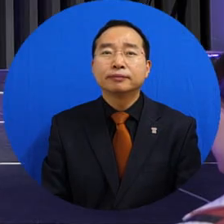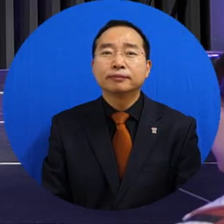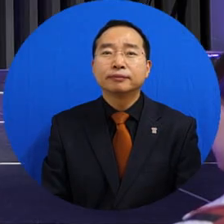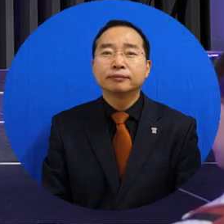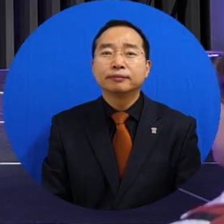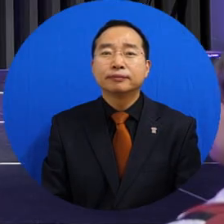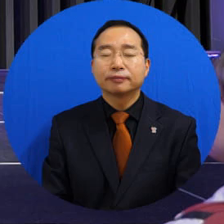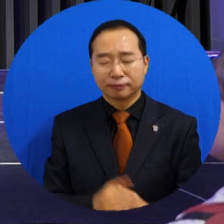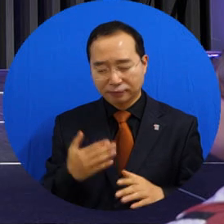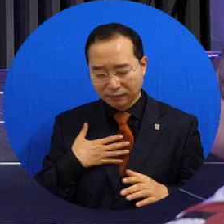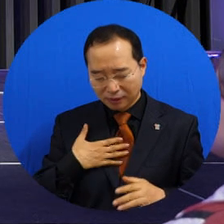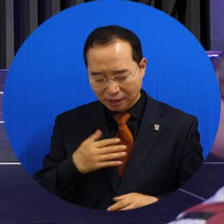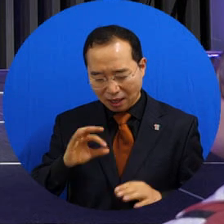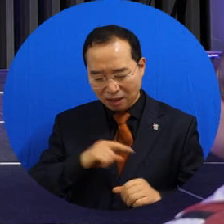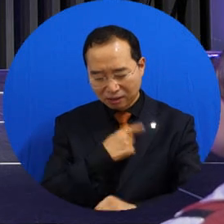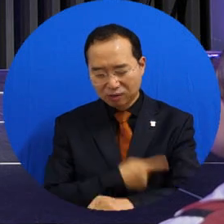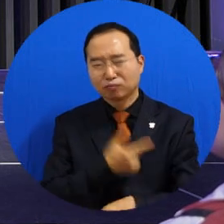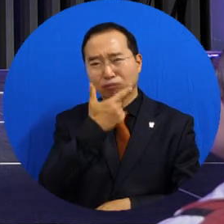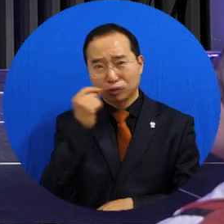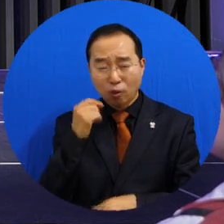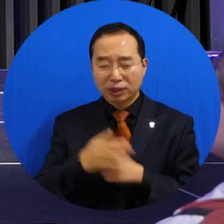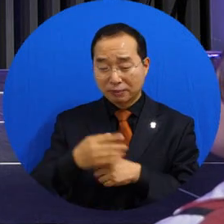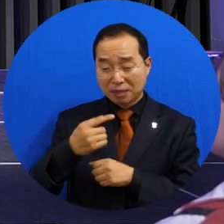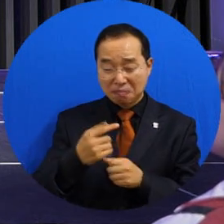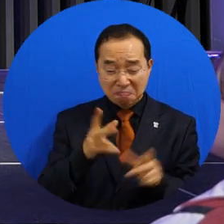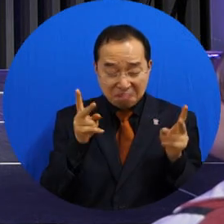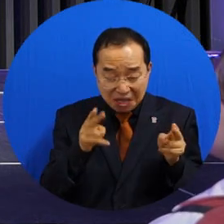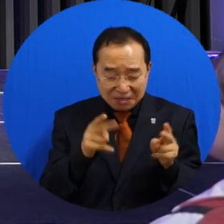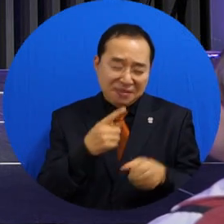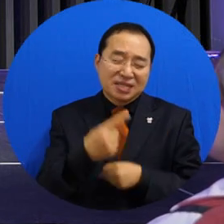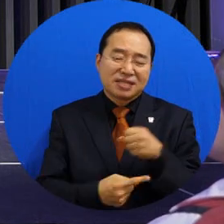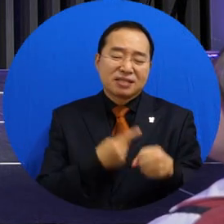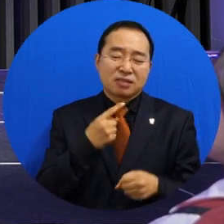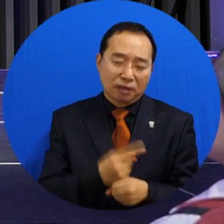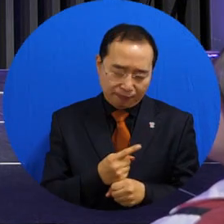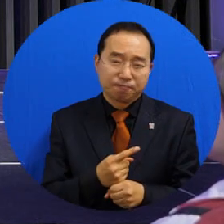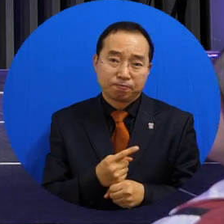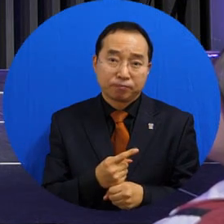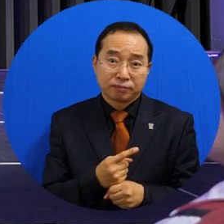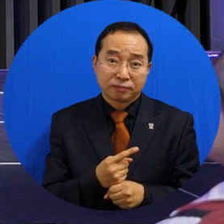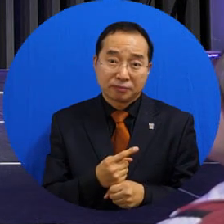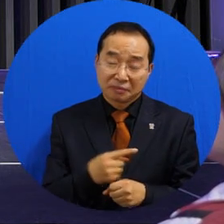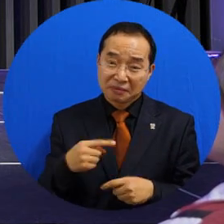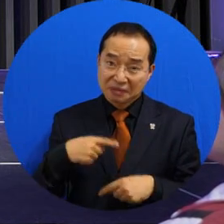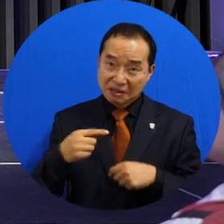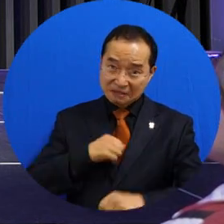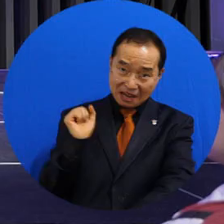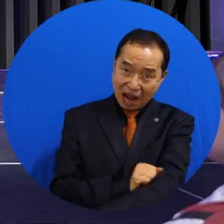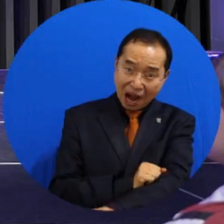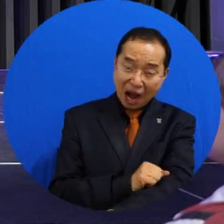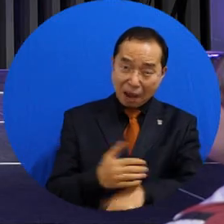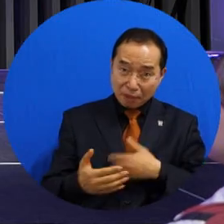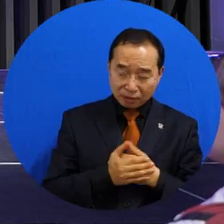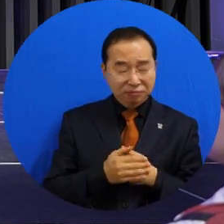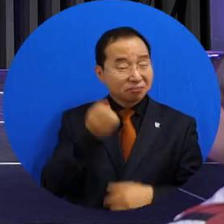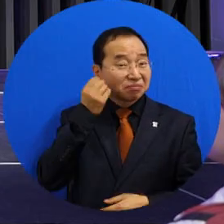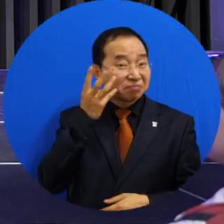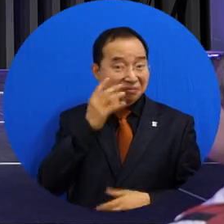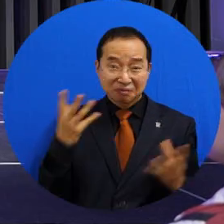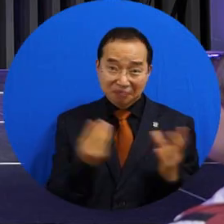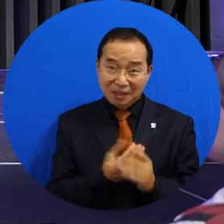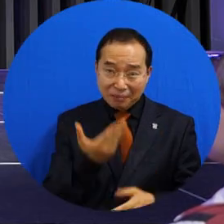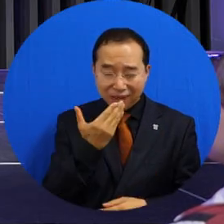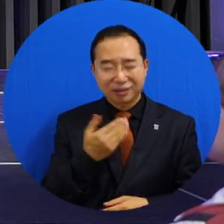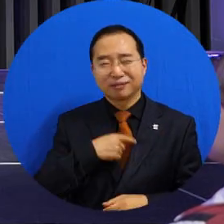제가 순전히 역량이 부족했기에 1년이라는 시간이 걸렸던 것 같아요. 제가 훨씬 더 뛰어났었다면 뭐 4, 5개월만 해도 했을